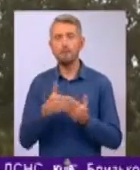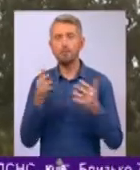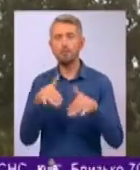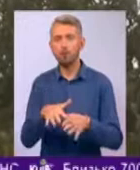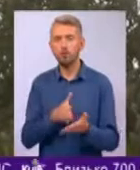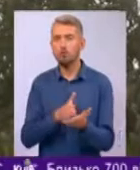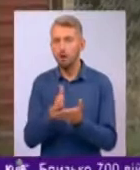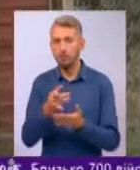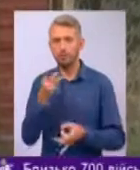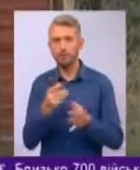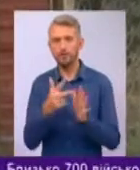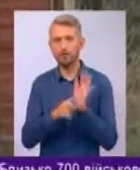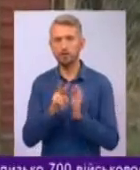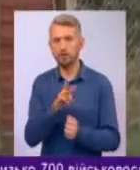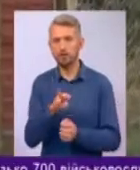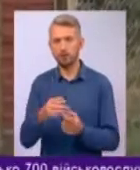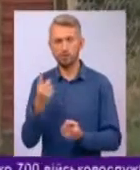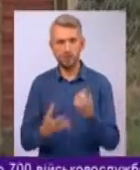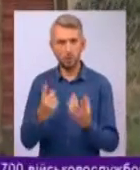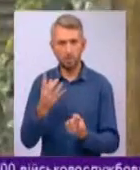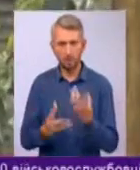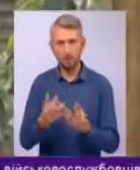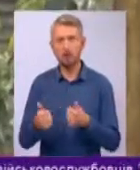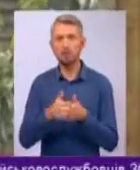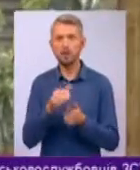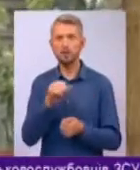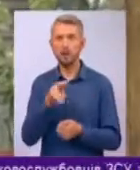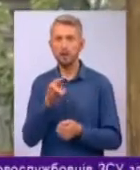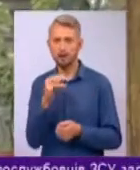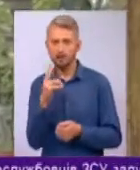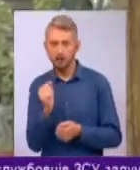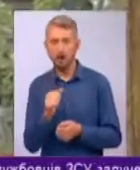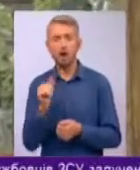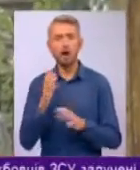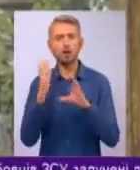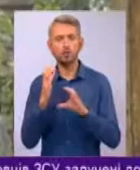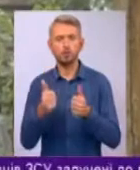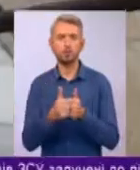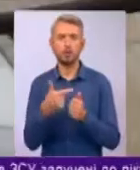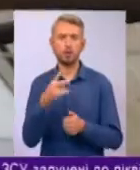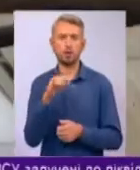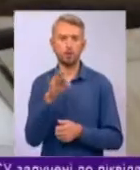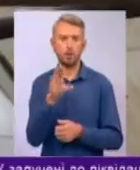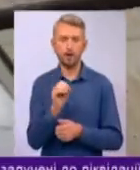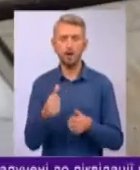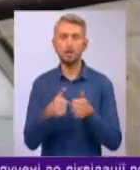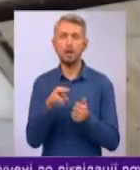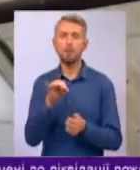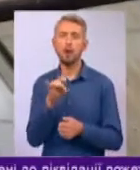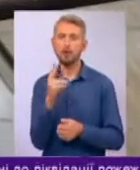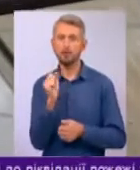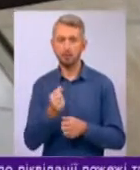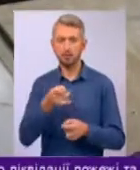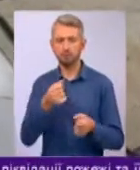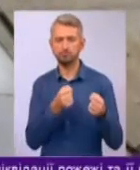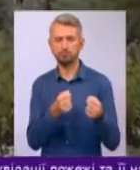із 82-міліметрового міномета на околицях Талаківки, а з гранатометів поблизу Гнутового. Біля Мар'їнки стріляли з